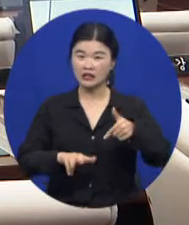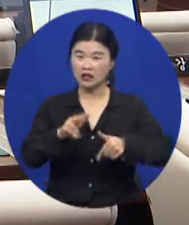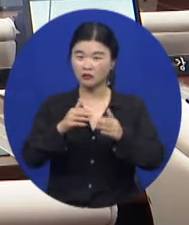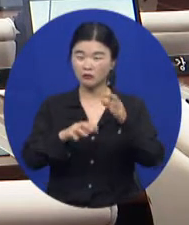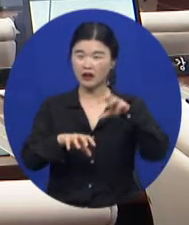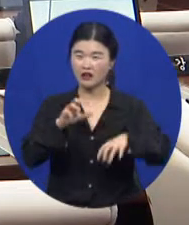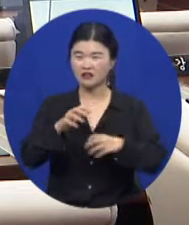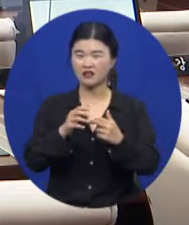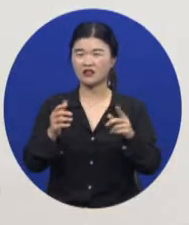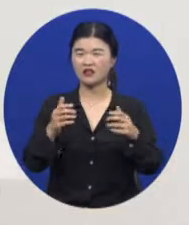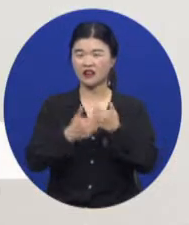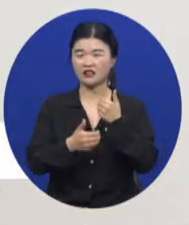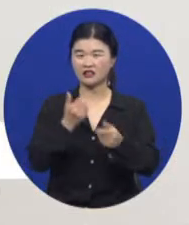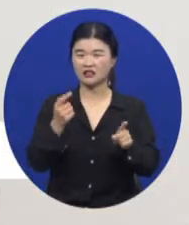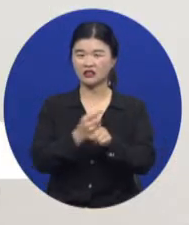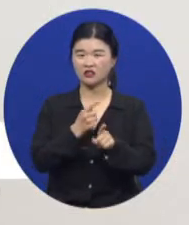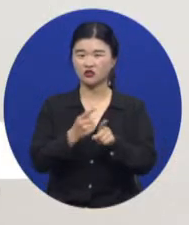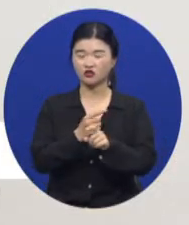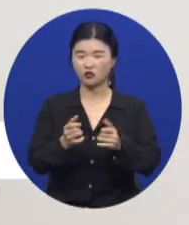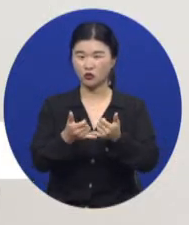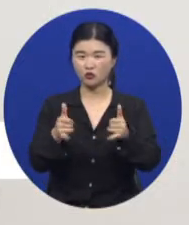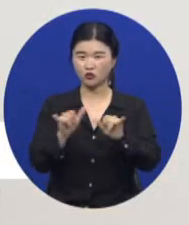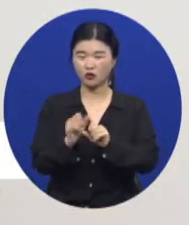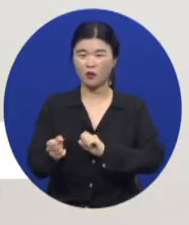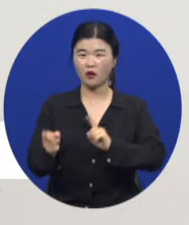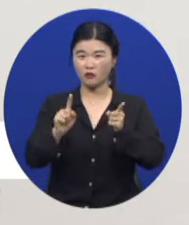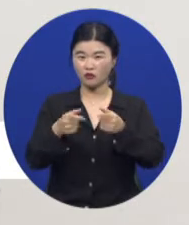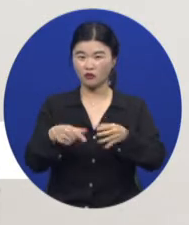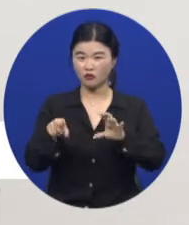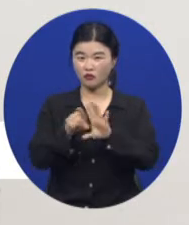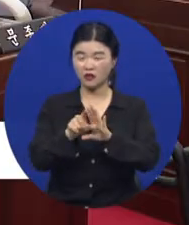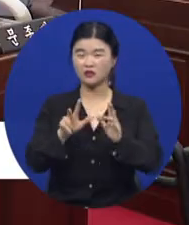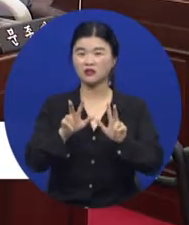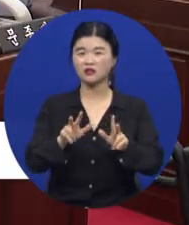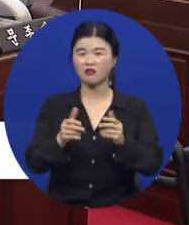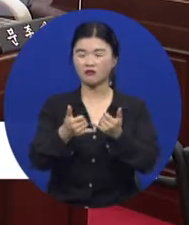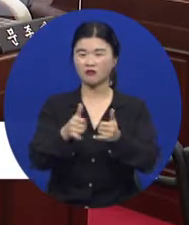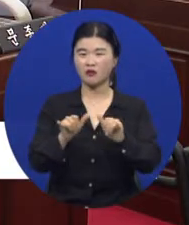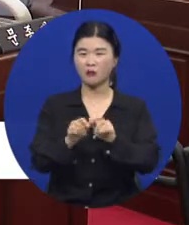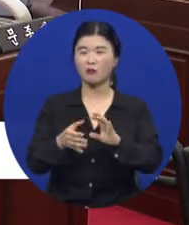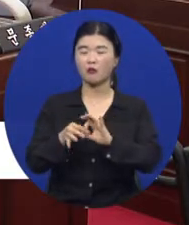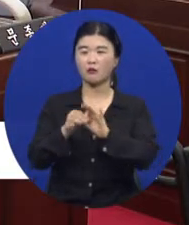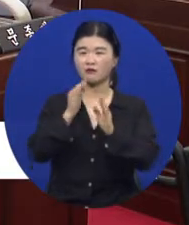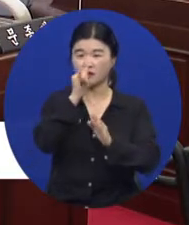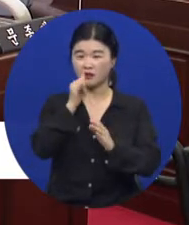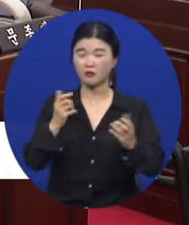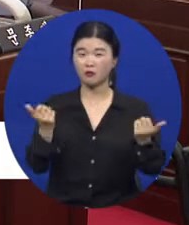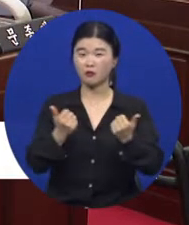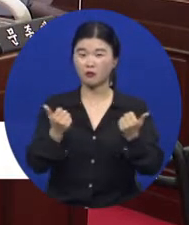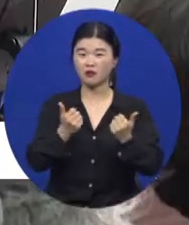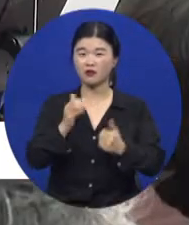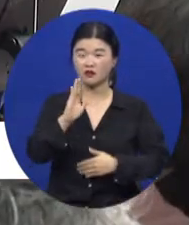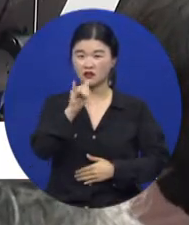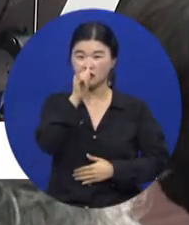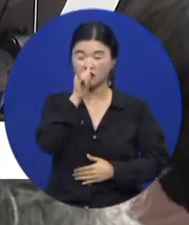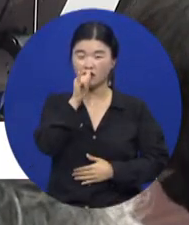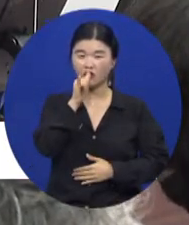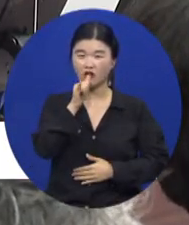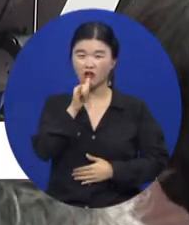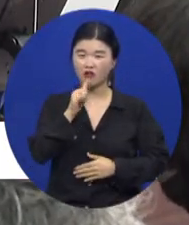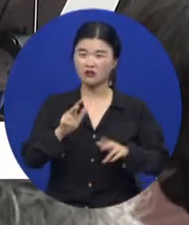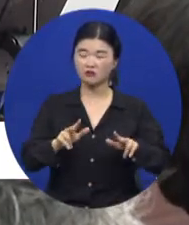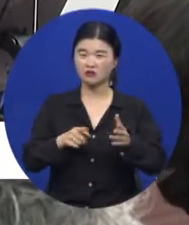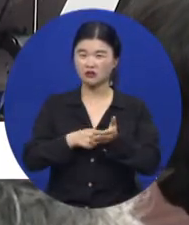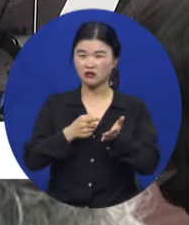강정마을 갈등 치유와 공동체 회복을 위한 상생협력 협약 체결 동의안이 상정된 도의회 본회의.